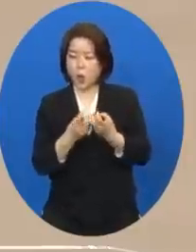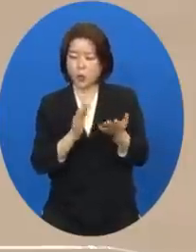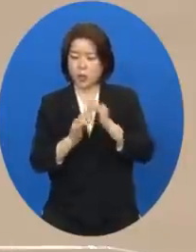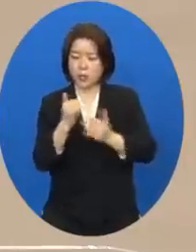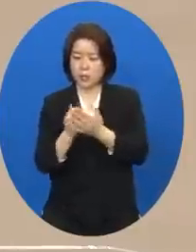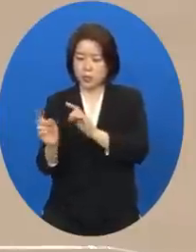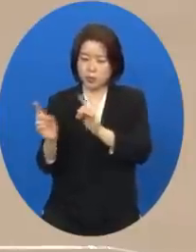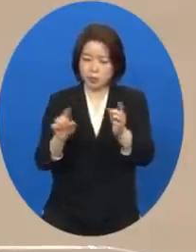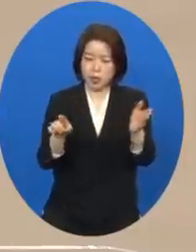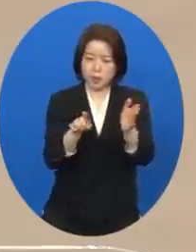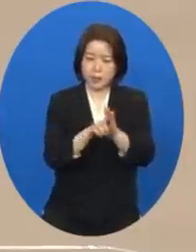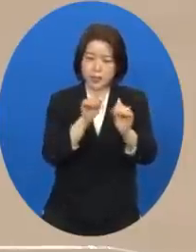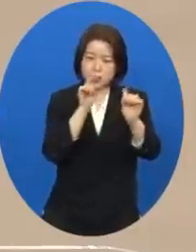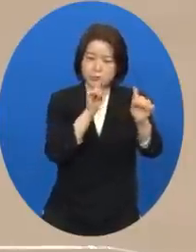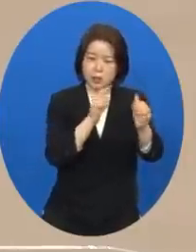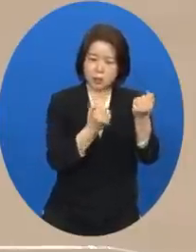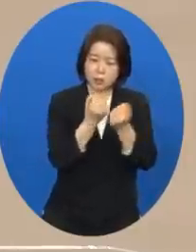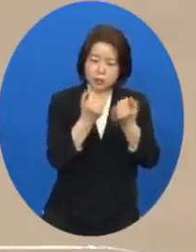할까